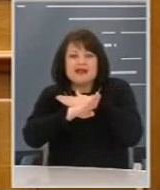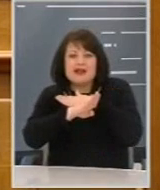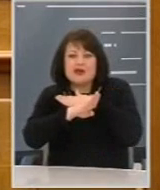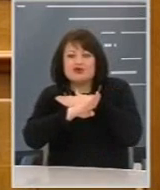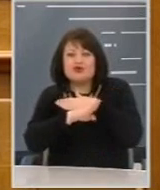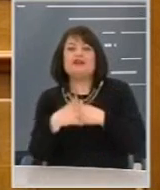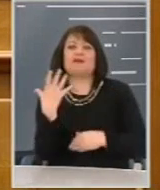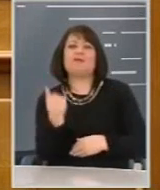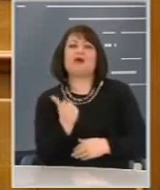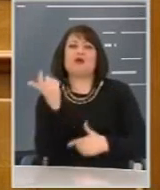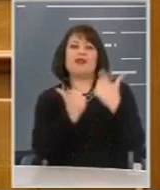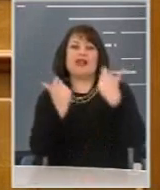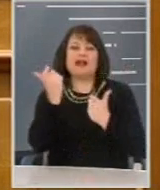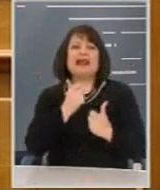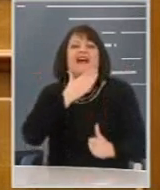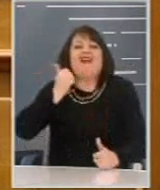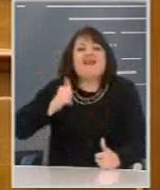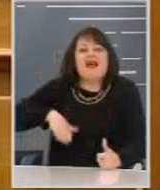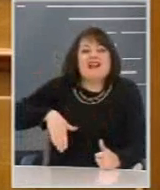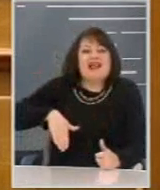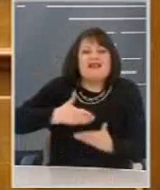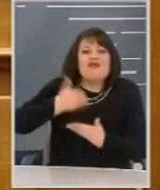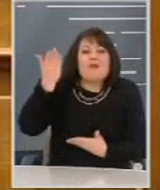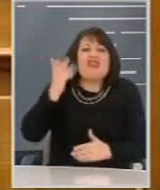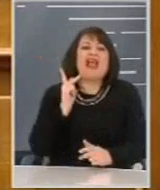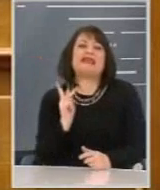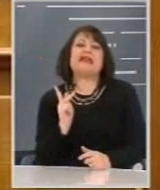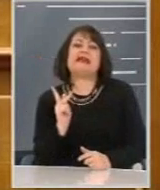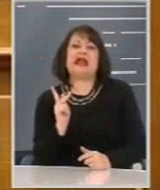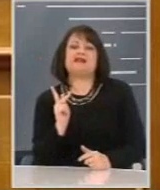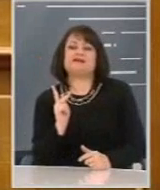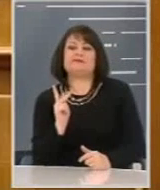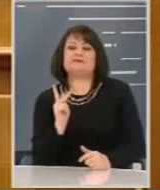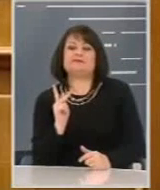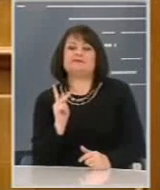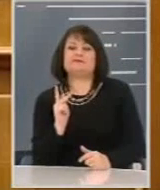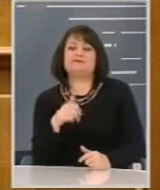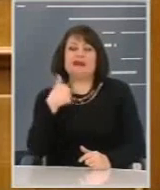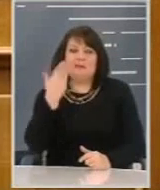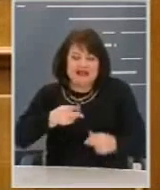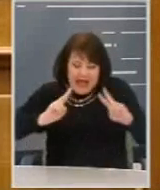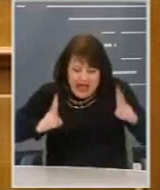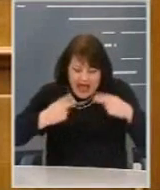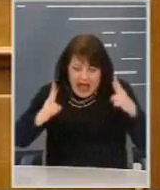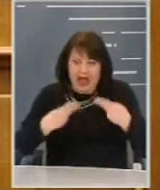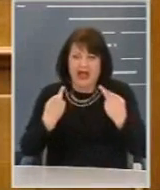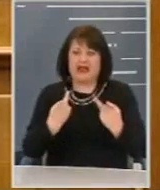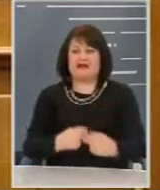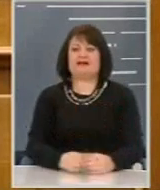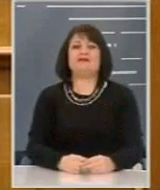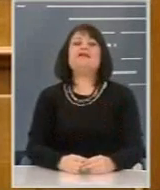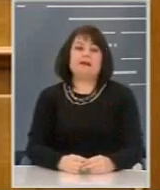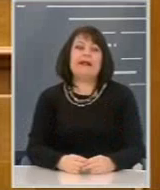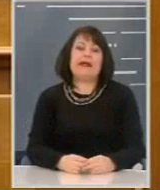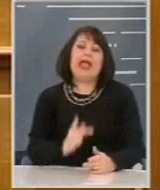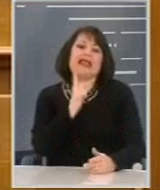την ύπαρξη δανείου με τον κήρυκα δανείων. Και δεν το είχαμε ακόμα αποκαλύψει, το βρήκαμε στη συνέχεια. Τον κήρυκα Χανίων. Αλλά κήρυκας δανείων είναι